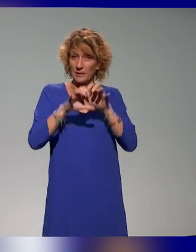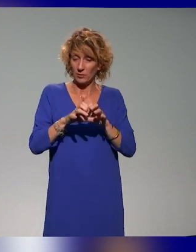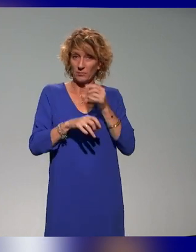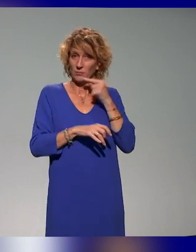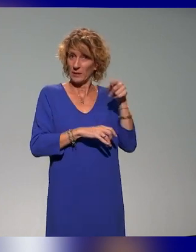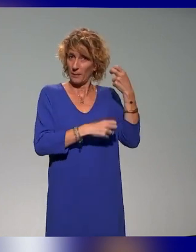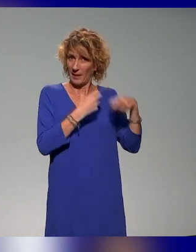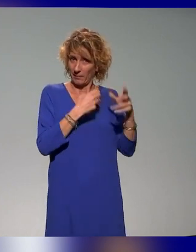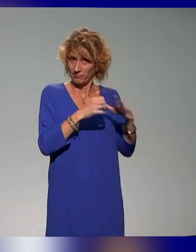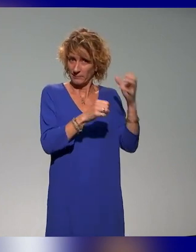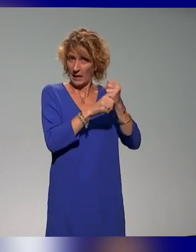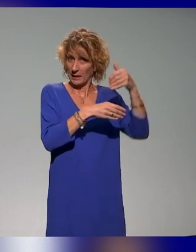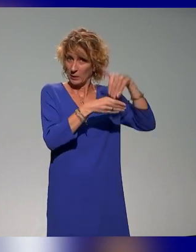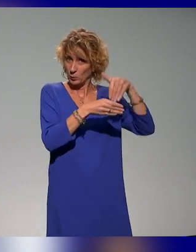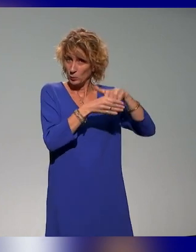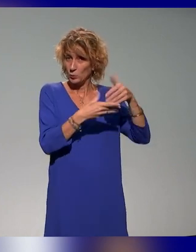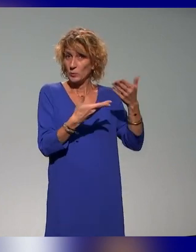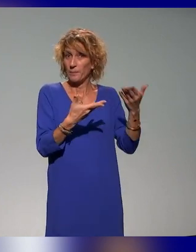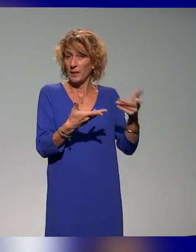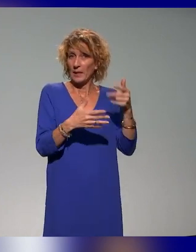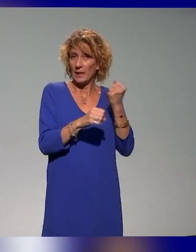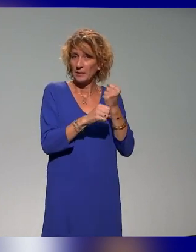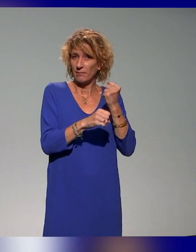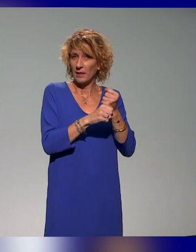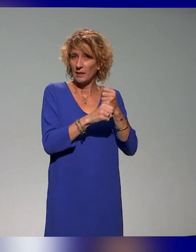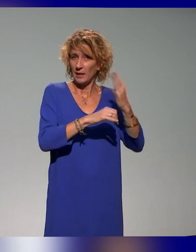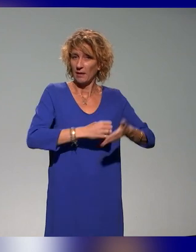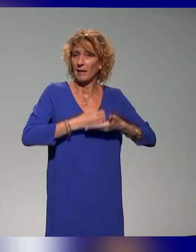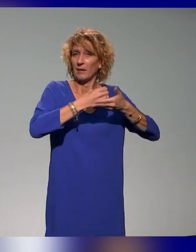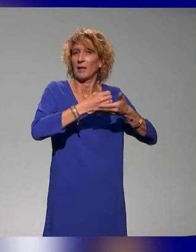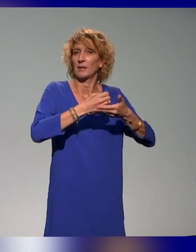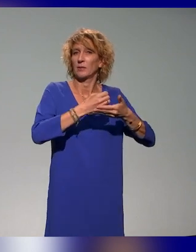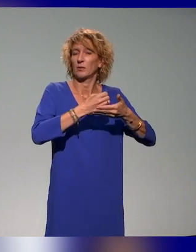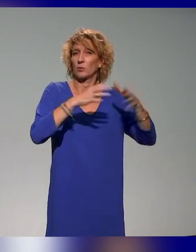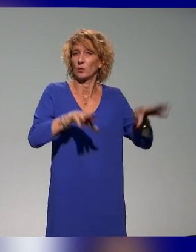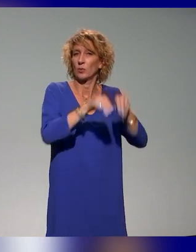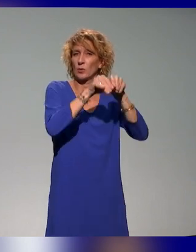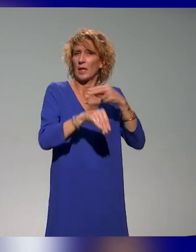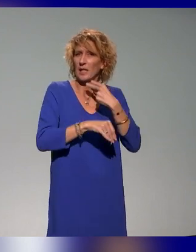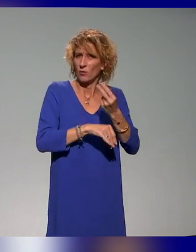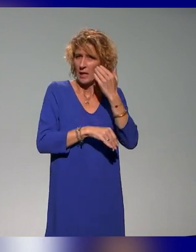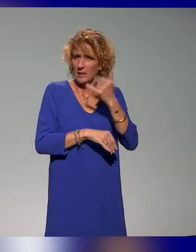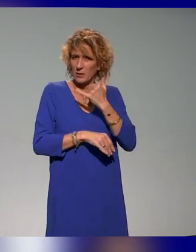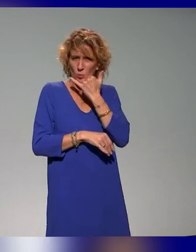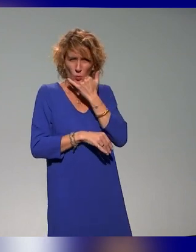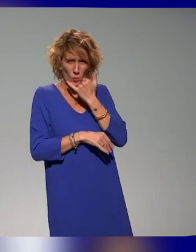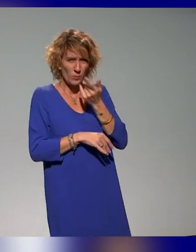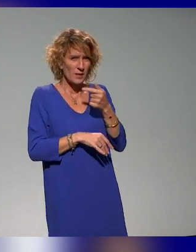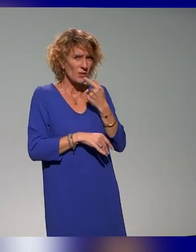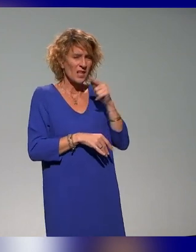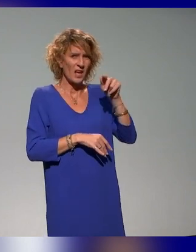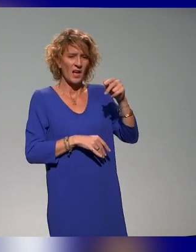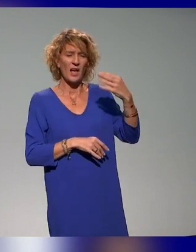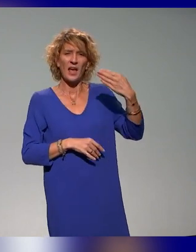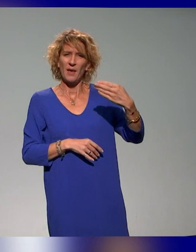contenu. Et Pierre a travaillé avec une synthèse vocale. Pierre, tu m'arrêtes si je me trompe, je crois que tu as travaillé avec NVDA.